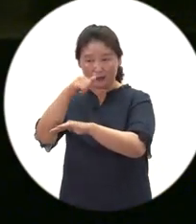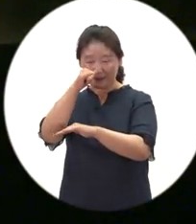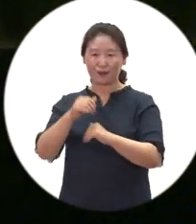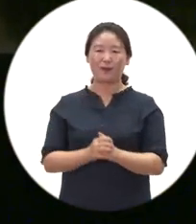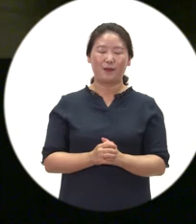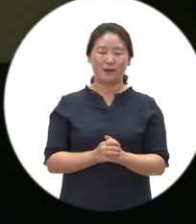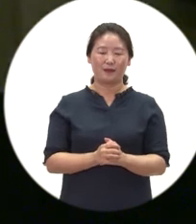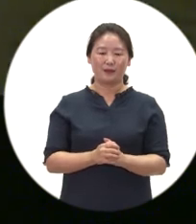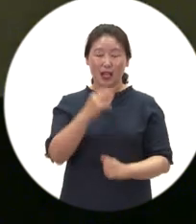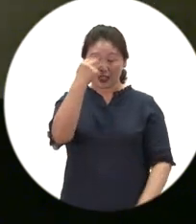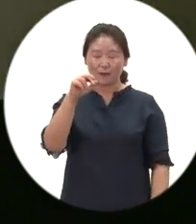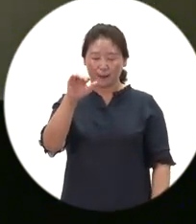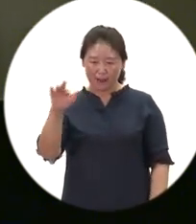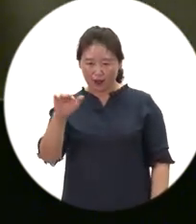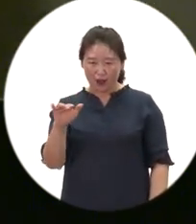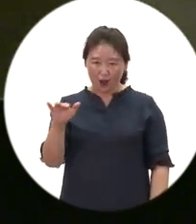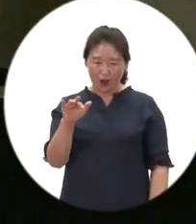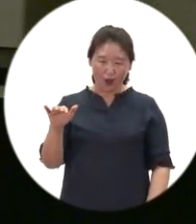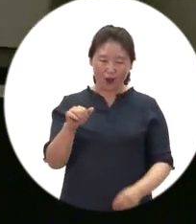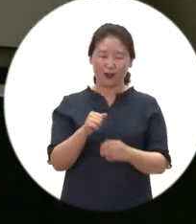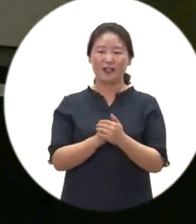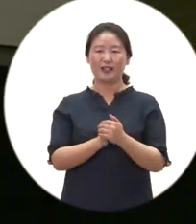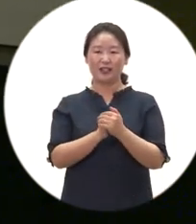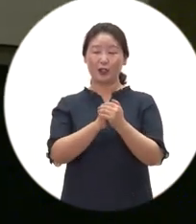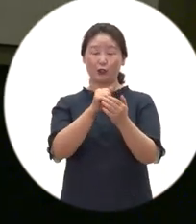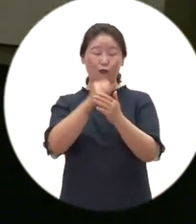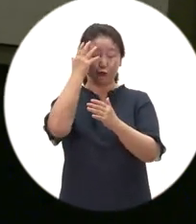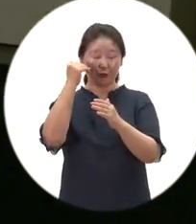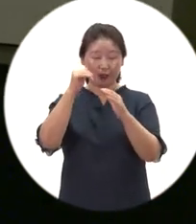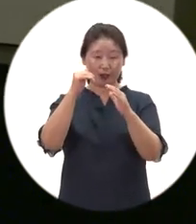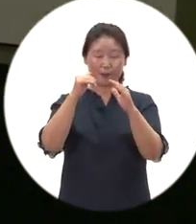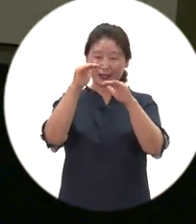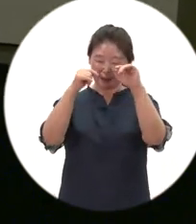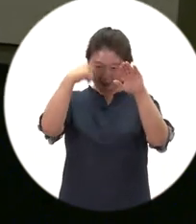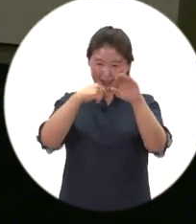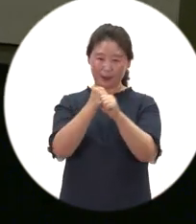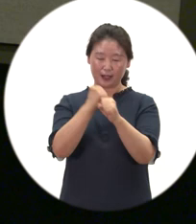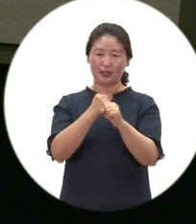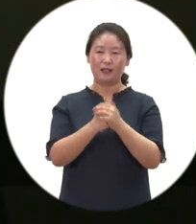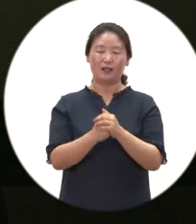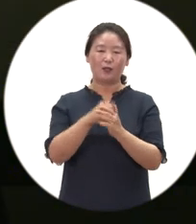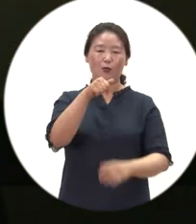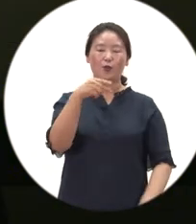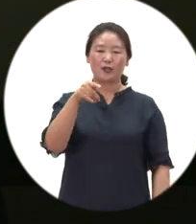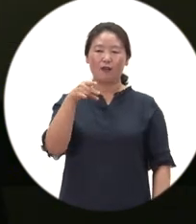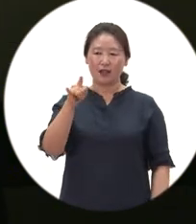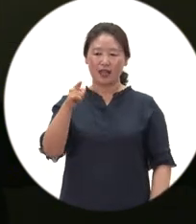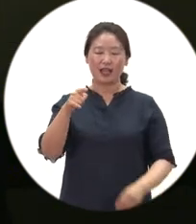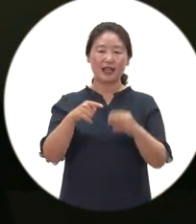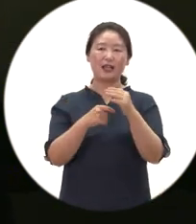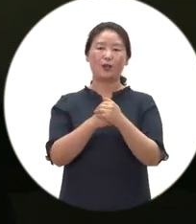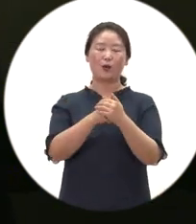점자 패널은 물론 촉각 전시물과 빅 레이블 등을 배치했는데요. 곳설의 키 등의 자료를 3D 프린터로